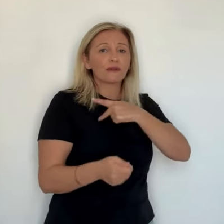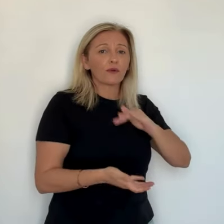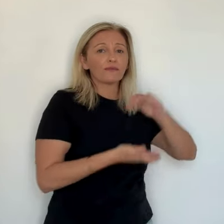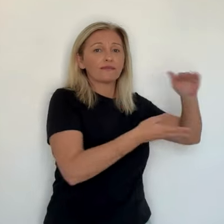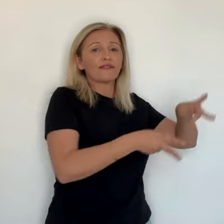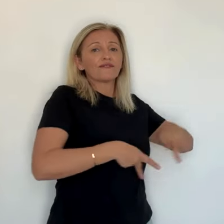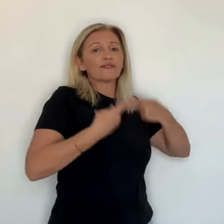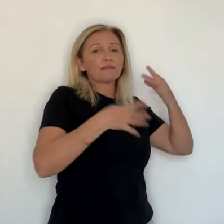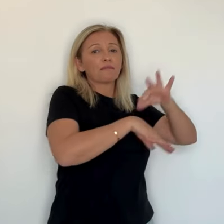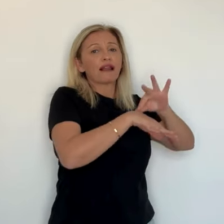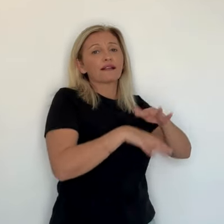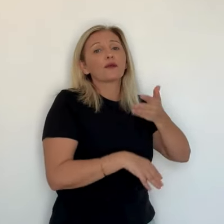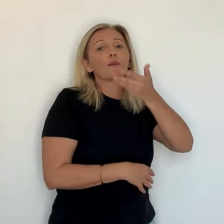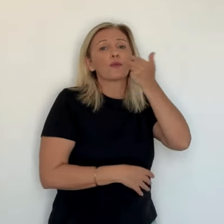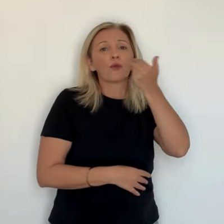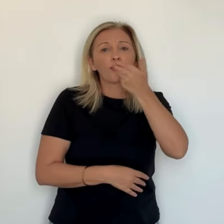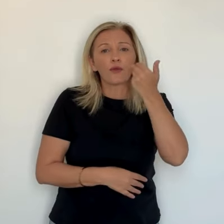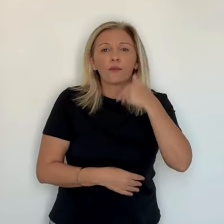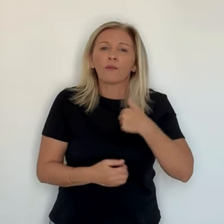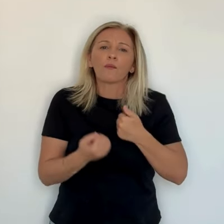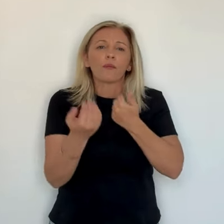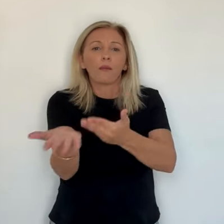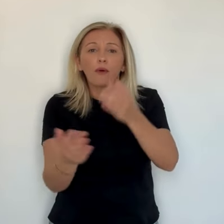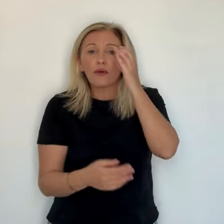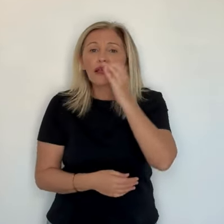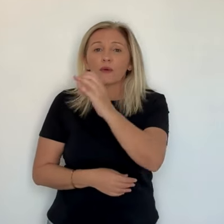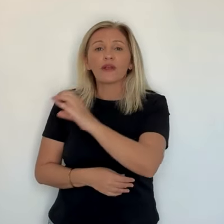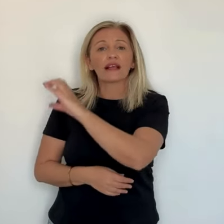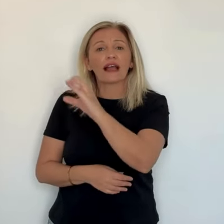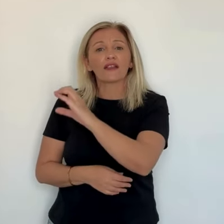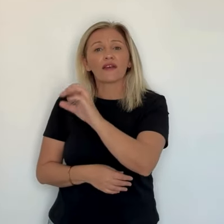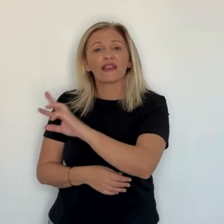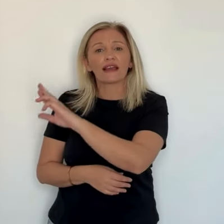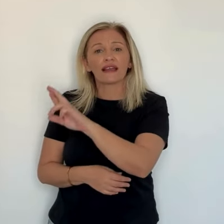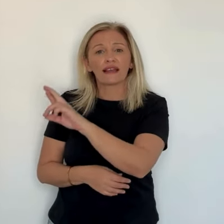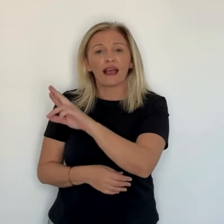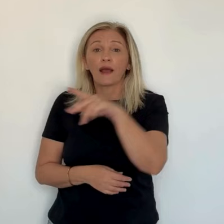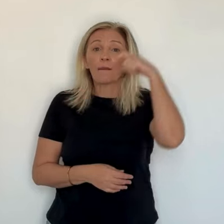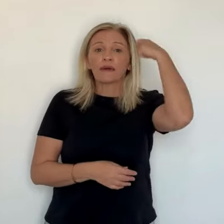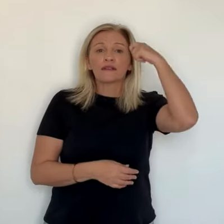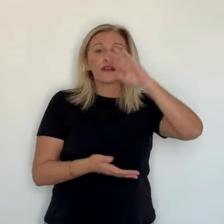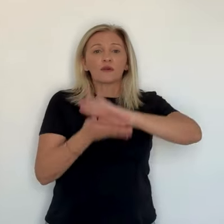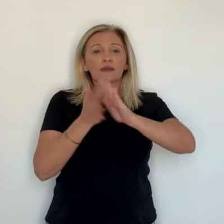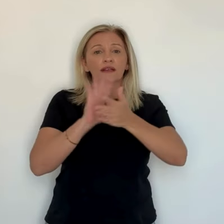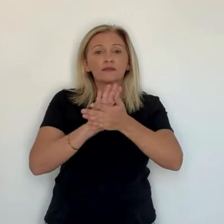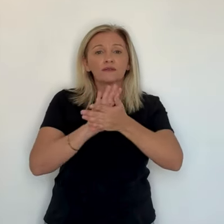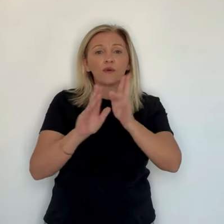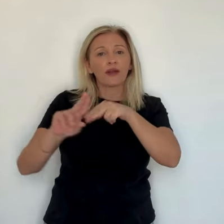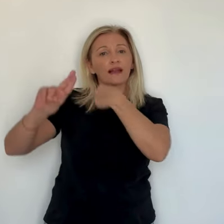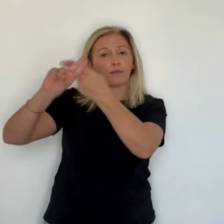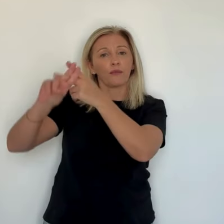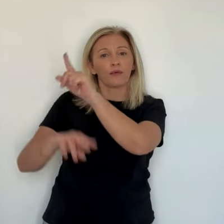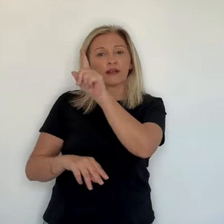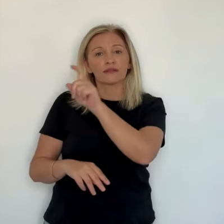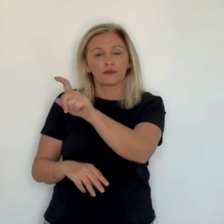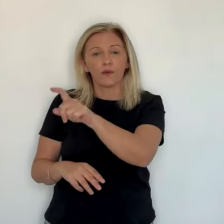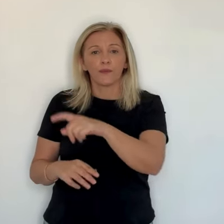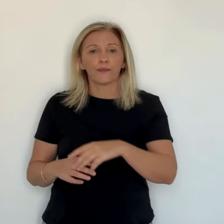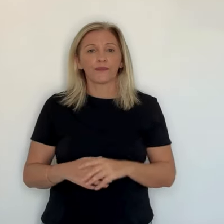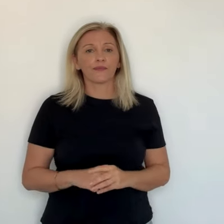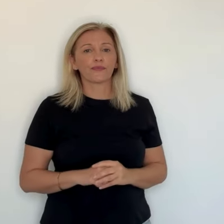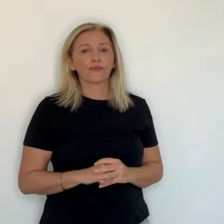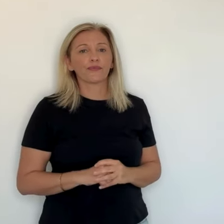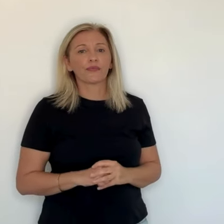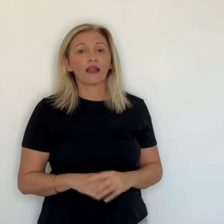malades. Je vous propose d'écouter longuement Catherine Riera, la présidente de l'association, répond aux questions de Marc-Antoine Renouch et